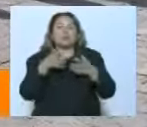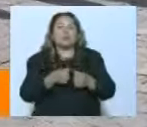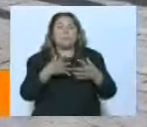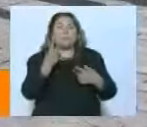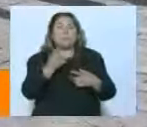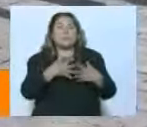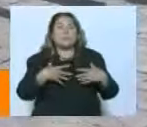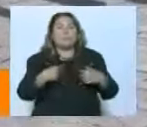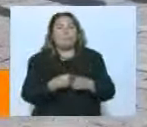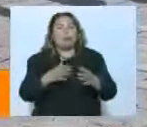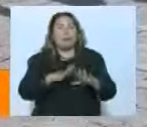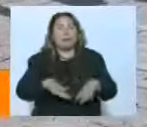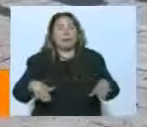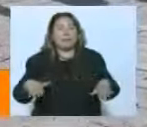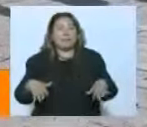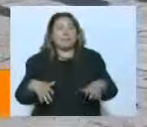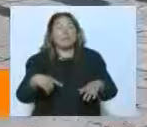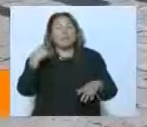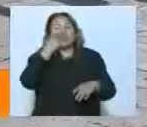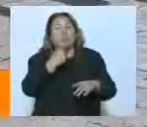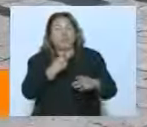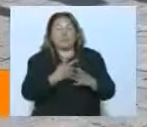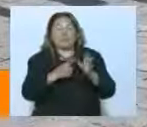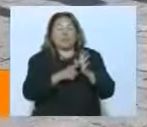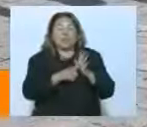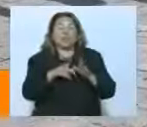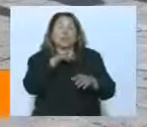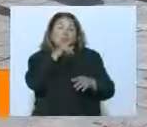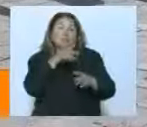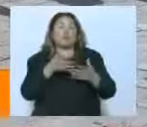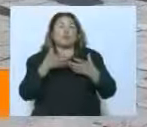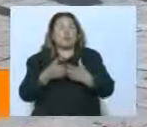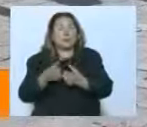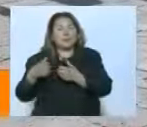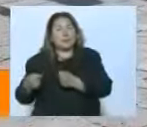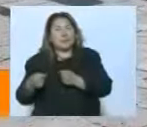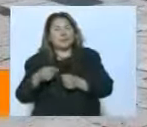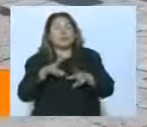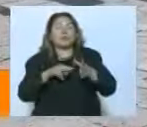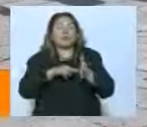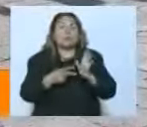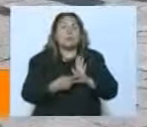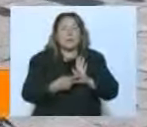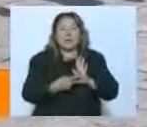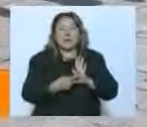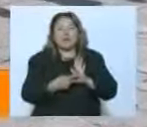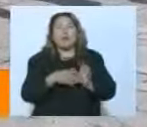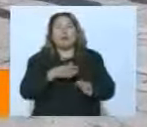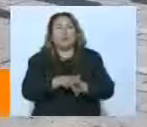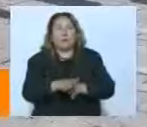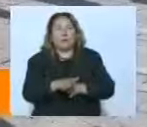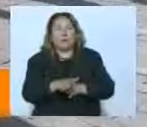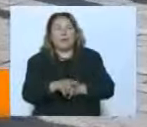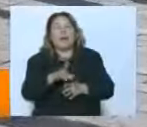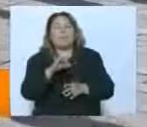семьяны толығынан бала шағасымен қамтиды, жеті ешкі ұстаса, жеті ешкі кәдімгі мына бизнес жоспарында кәдімгідей толығынан қаржылай